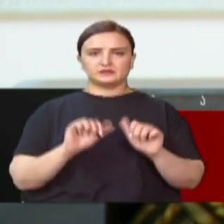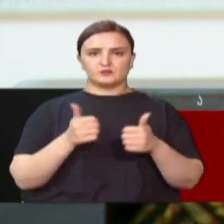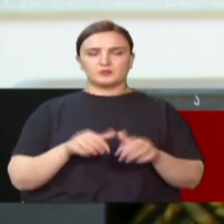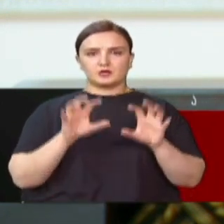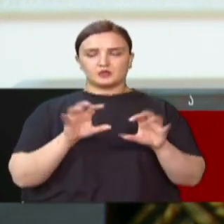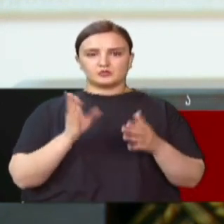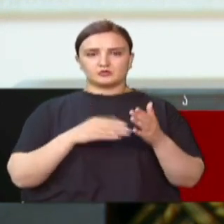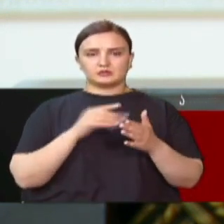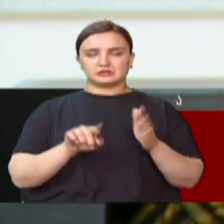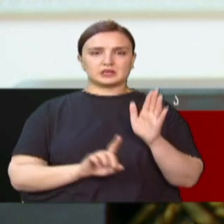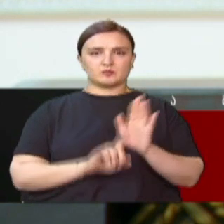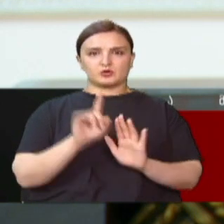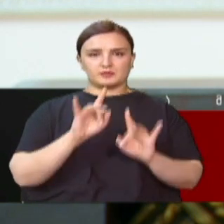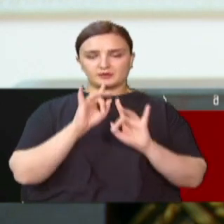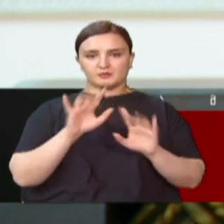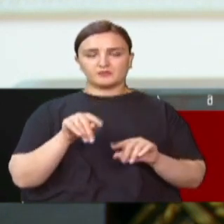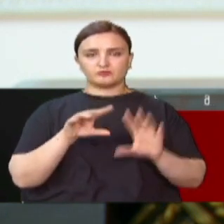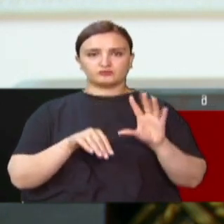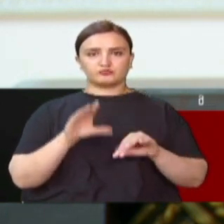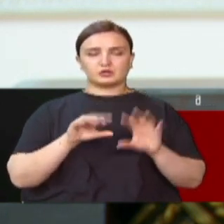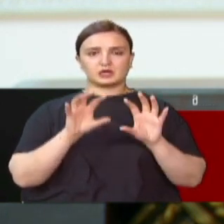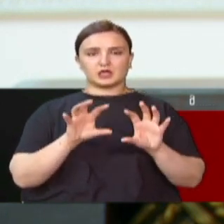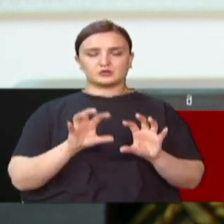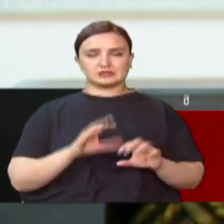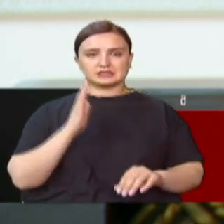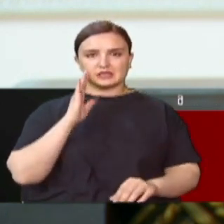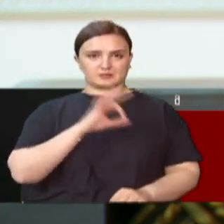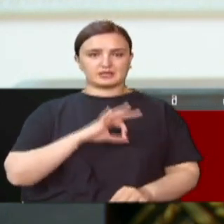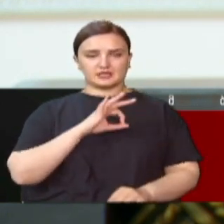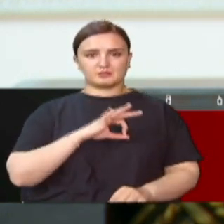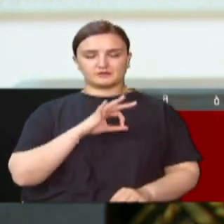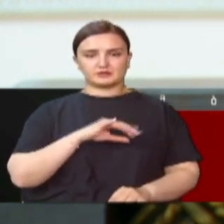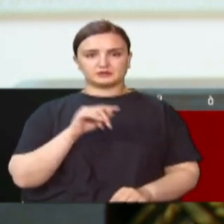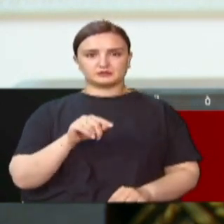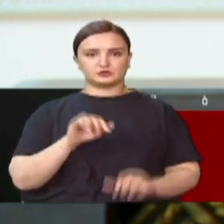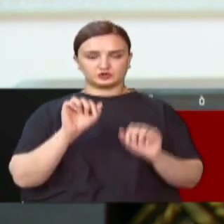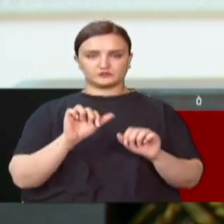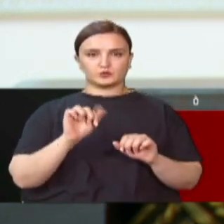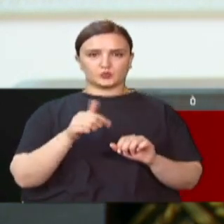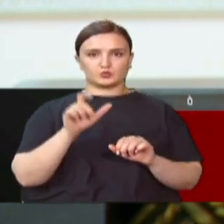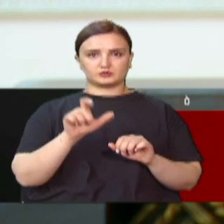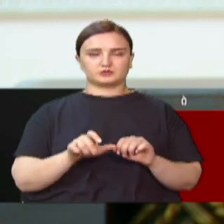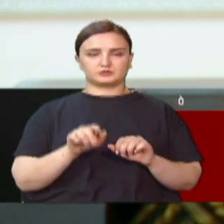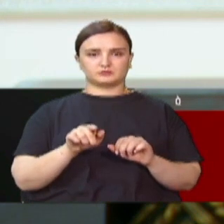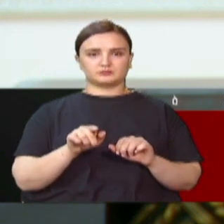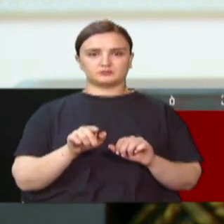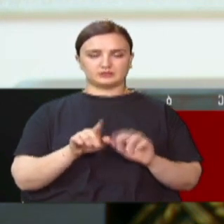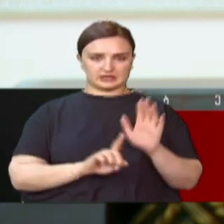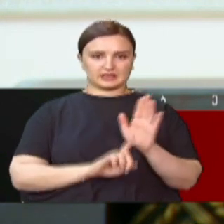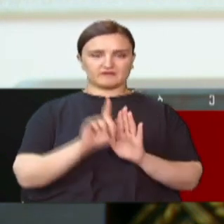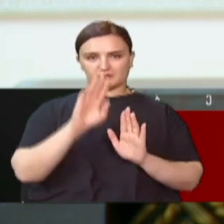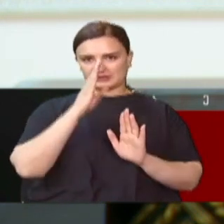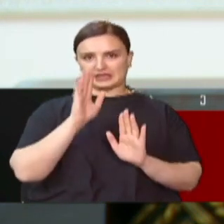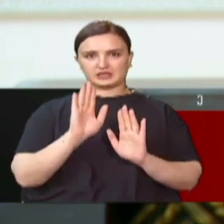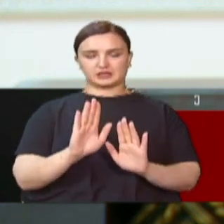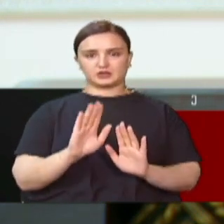რომ ის არც ამოქმედდება. Ანუ ეს კანონი სამართლებრივ ენაზე მტრაჩობილად შეგვიძლია გამოაცხადოთ აქიდანვე, იმ